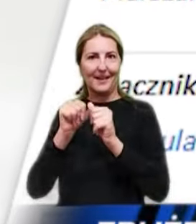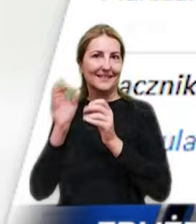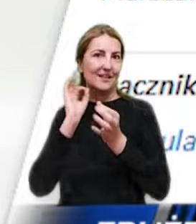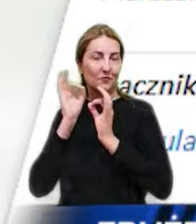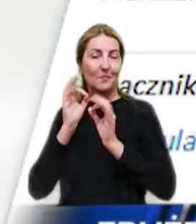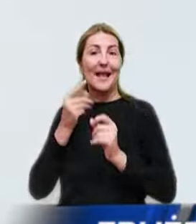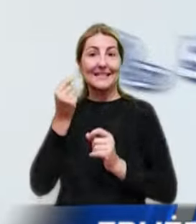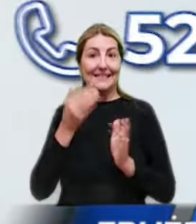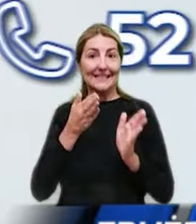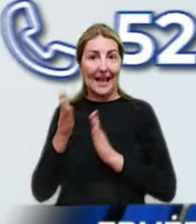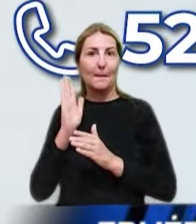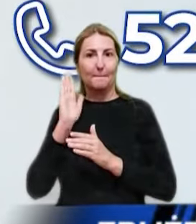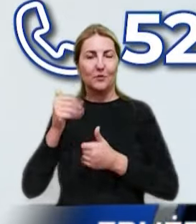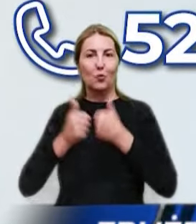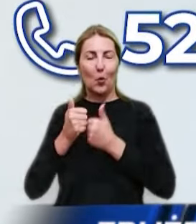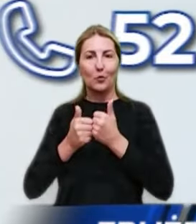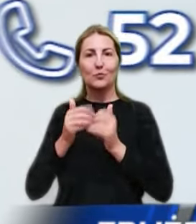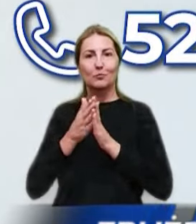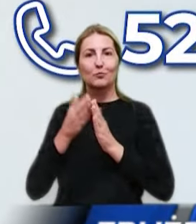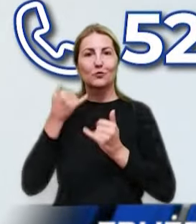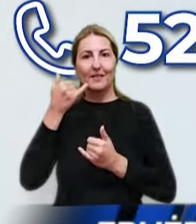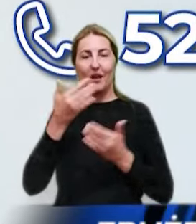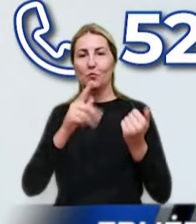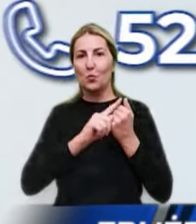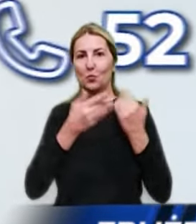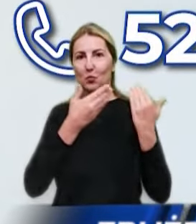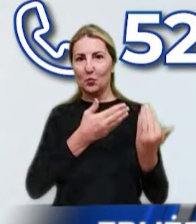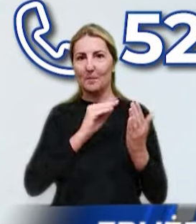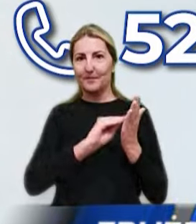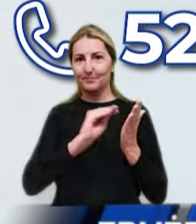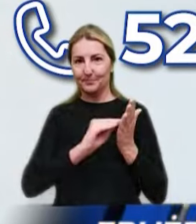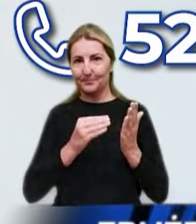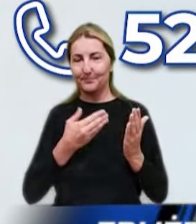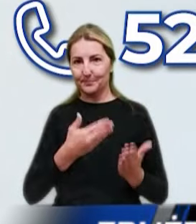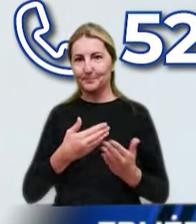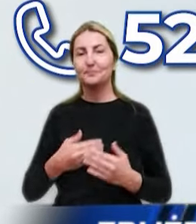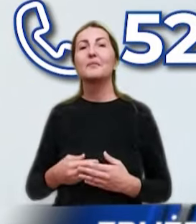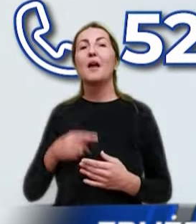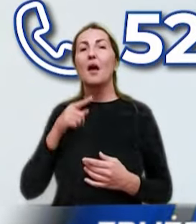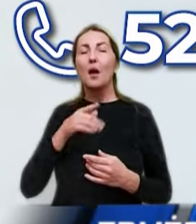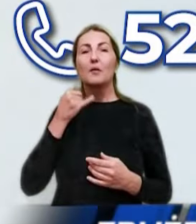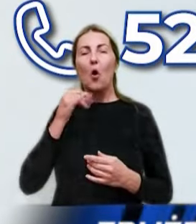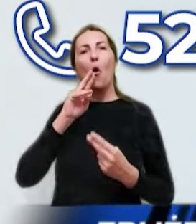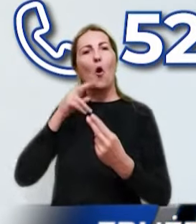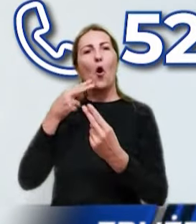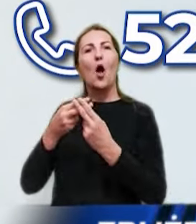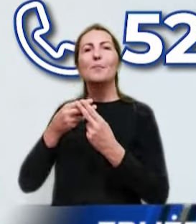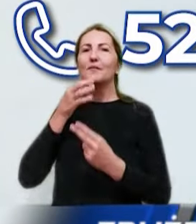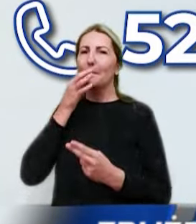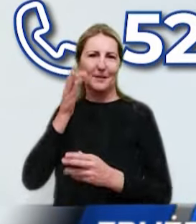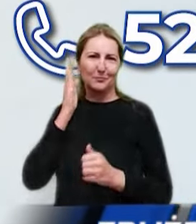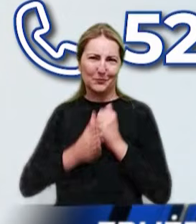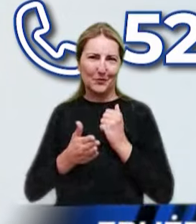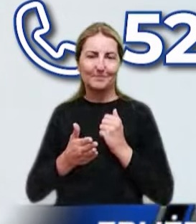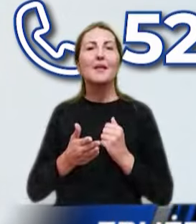Proszę dzwonić do nas na numer telefonu 52 37 00500 i odpowiedzieć na proste pytanie. W